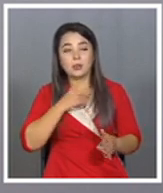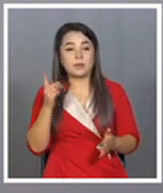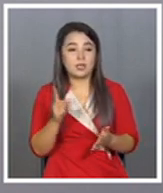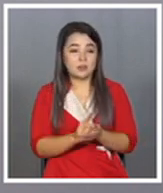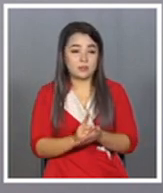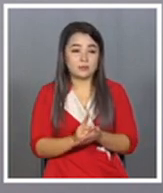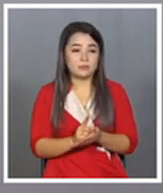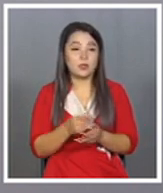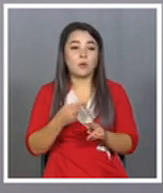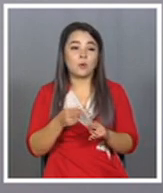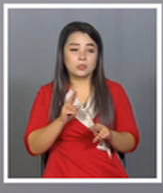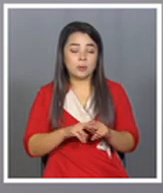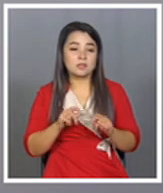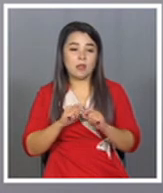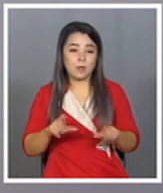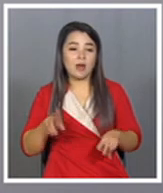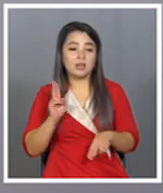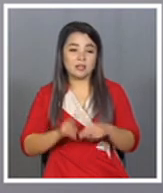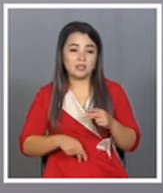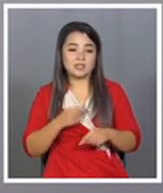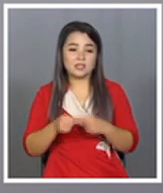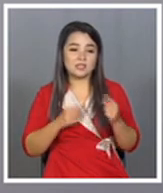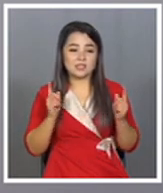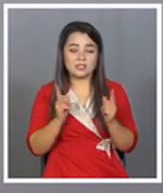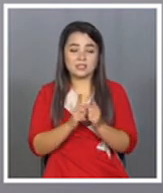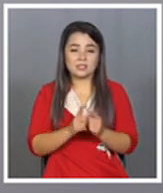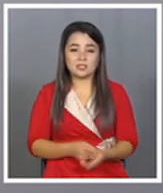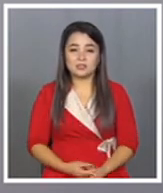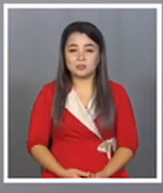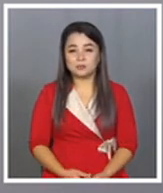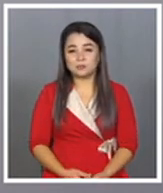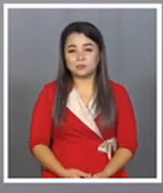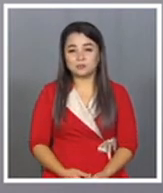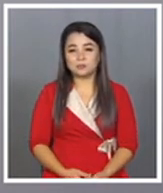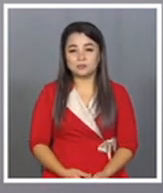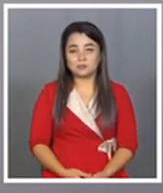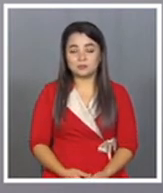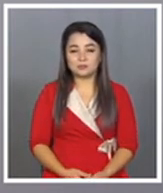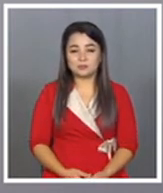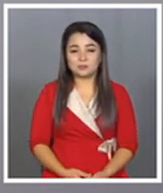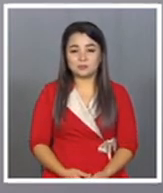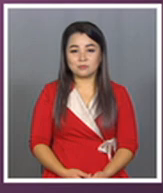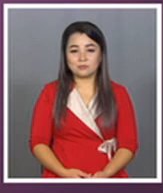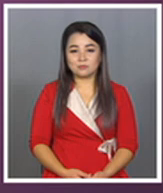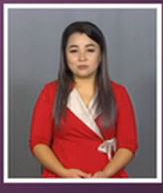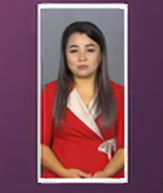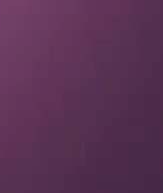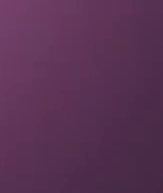міндетіміз. Осымен сабағымызды аяқтаймыз. Қош, сау болыңыздар.